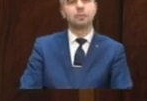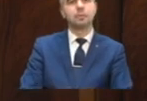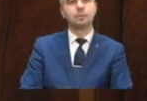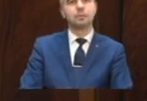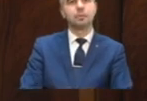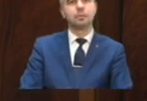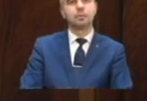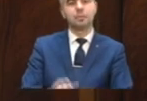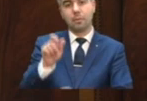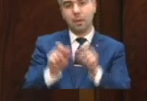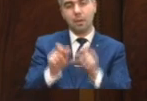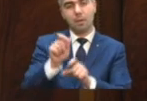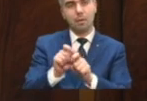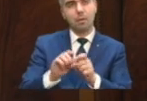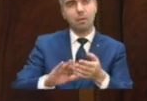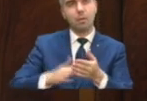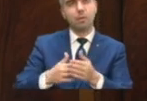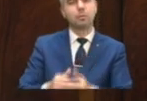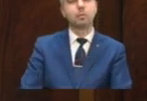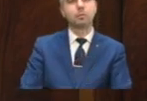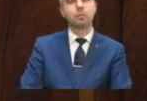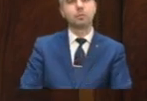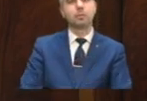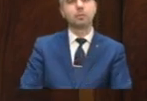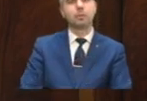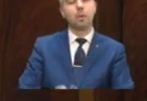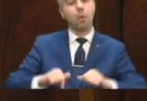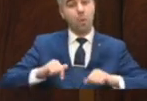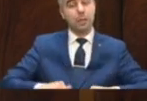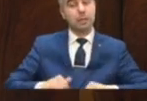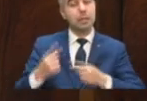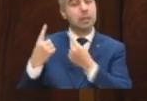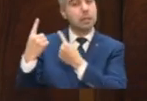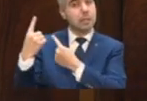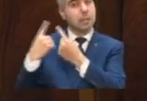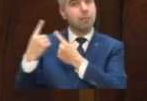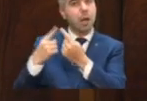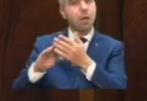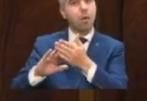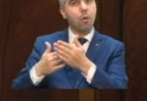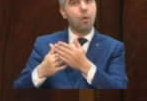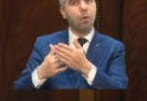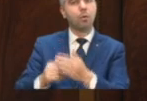السادة والسيدة النواب، السيد الوزير استمع إلى مداخلاتكم،